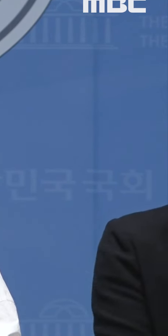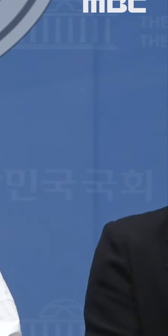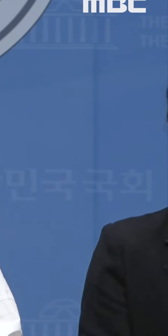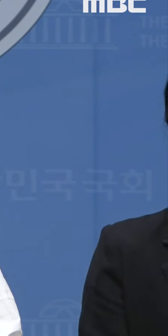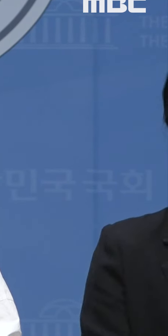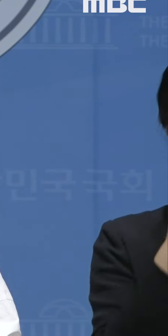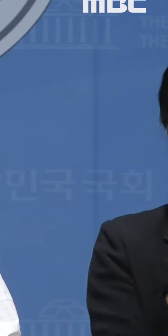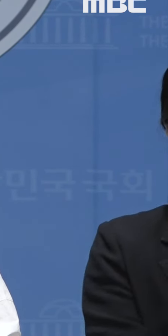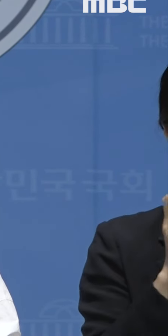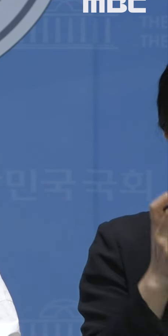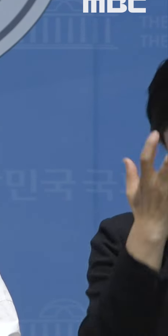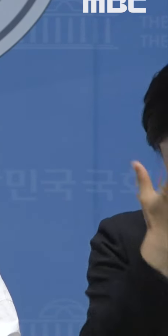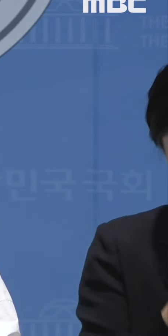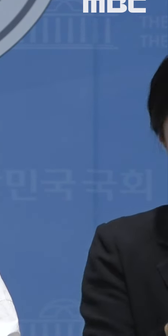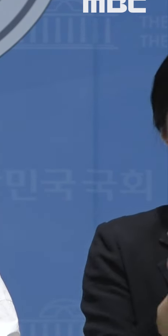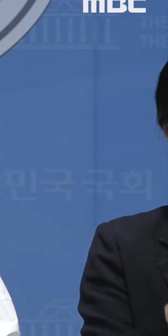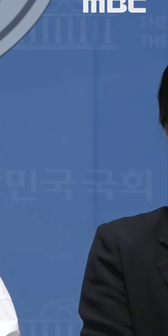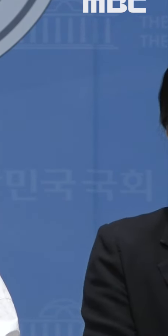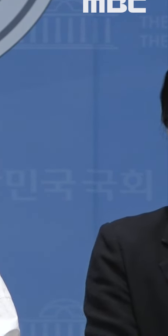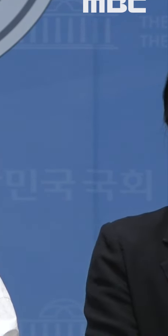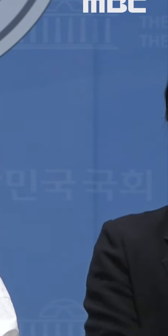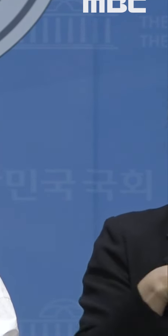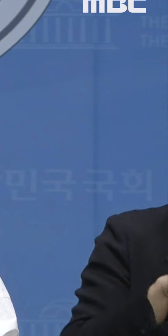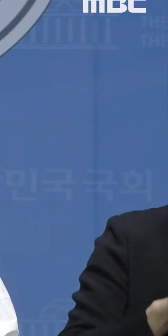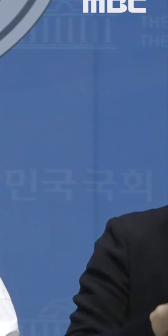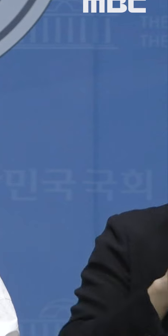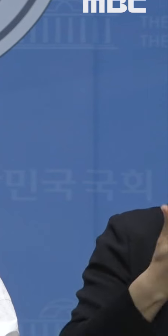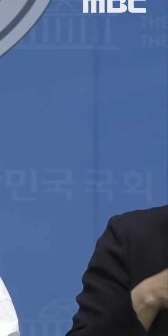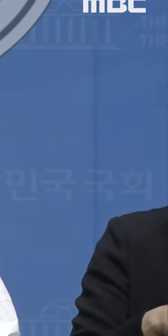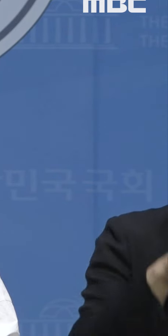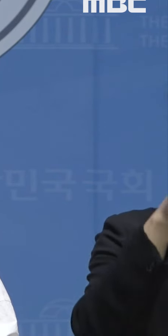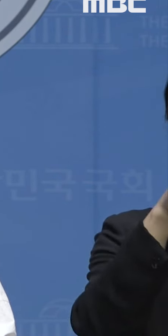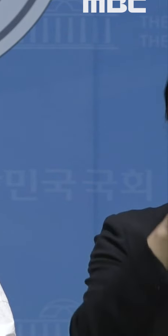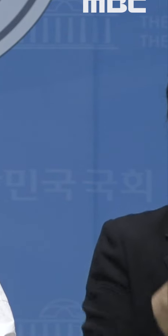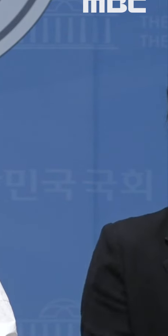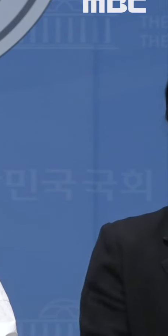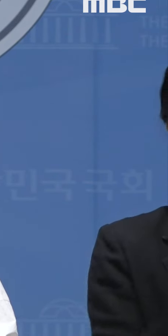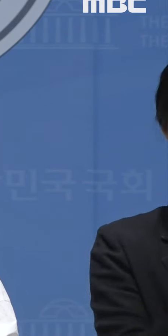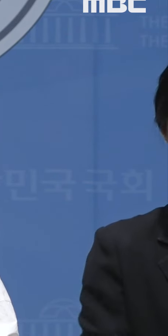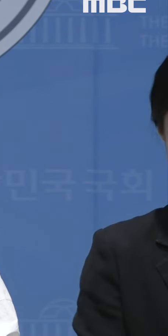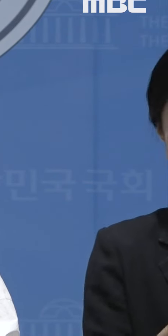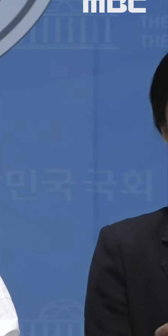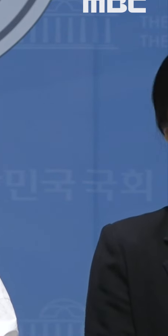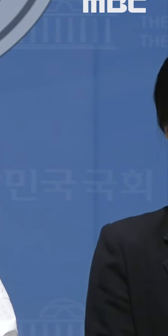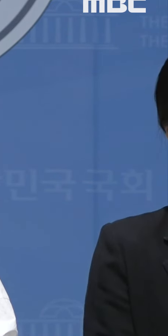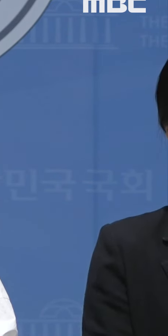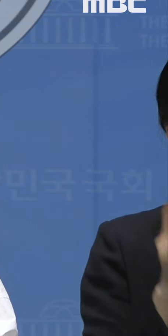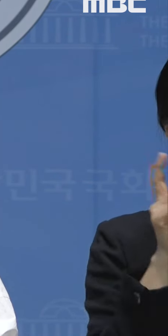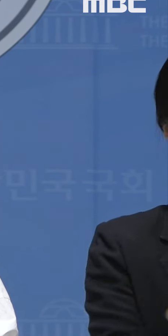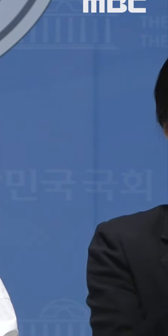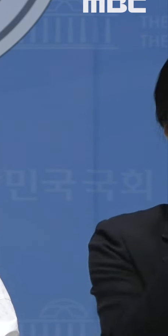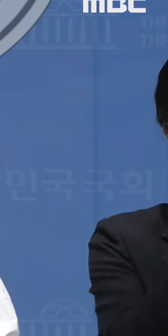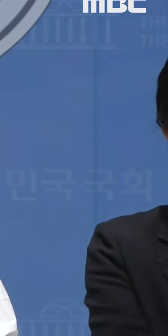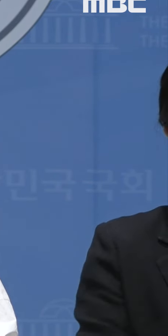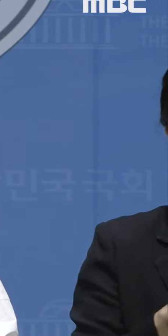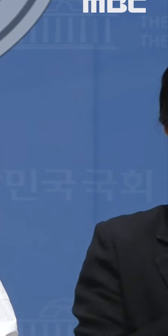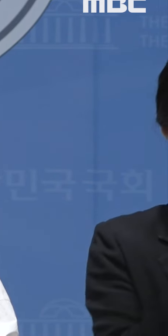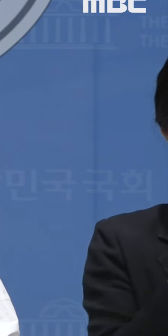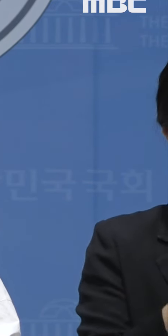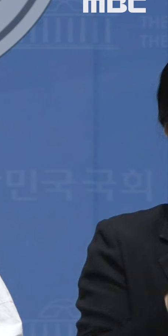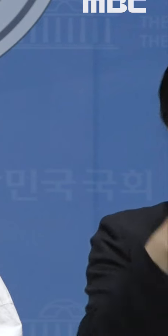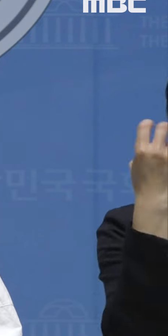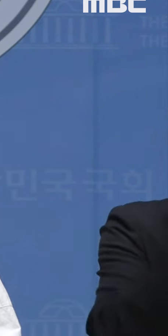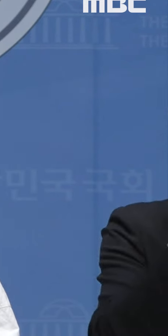협찬 임성근 전 사단장 구명로비 김건희 댓글팀 등입니다 현재까지 드러나 특검 조사를